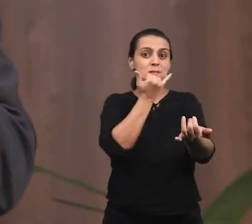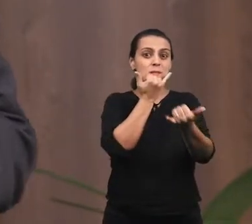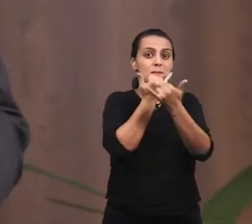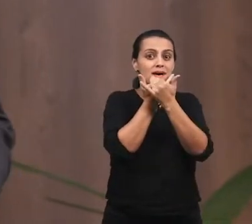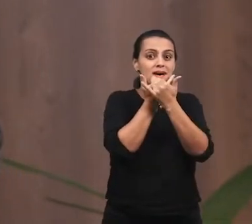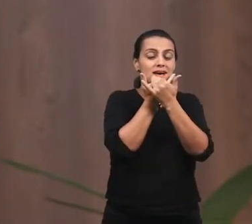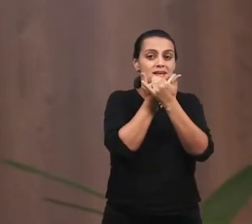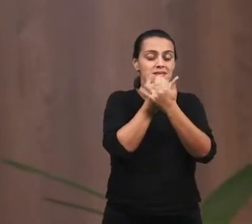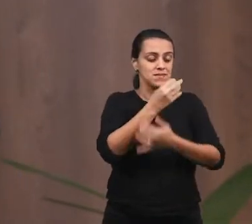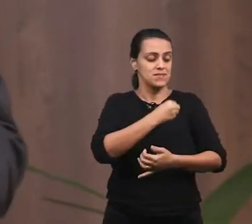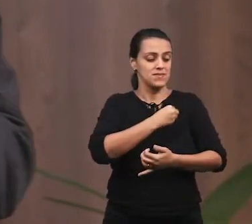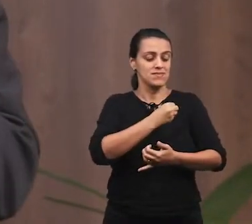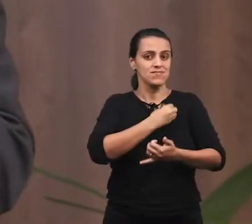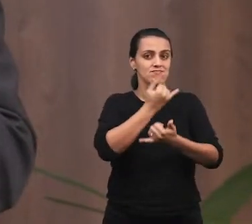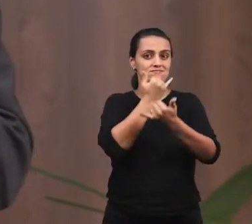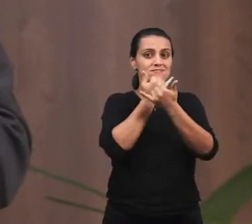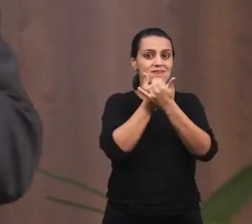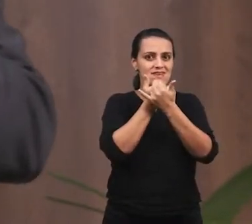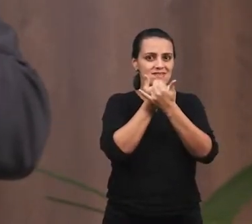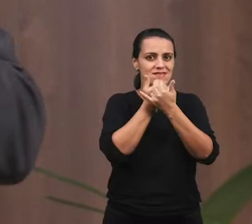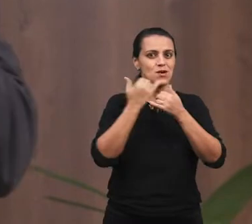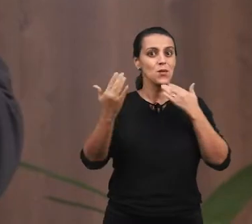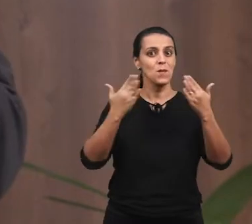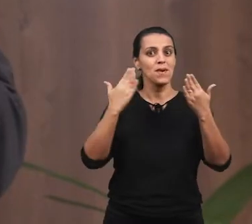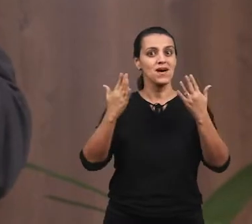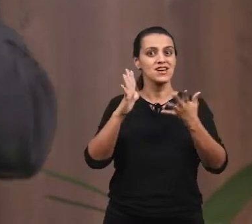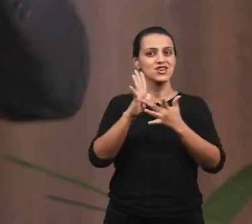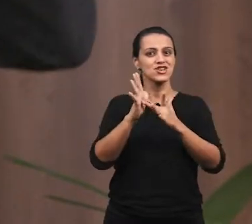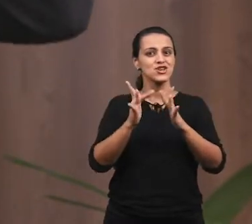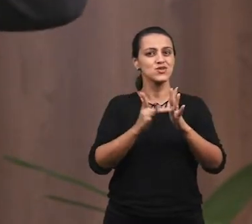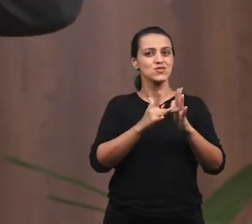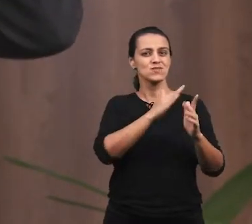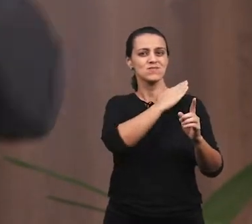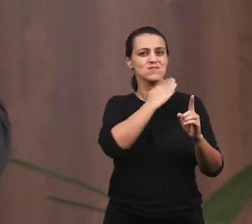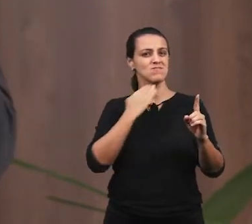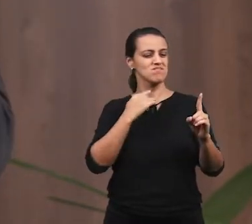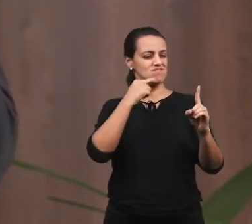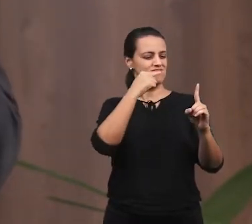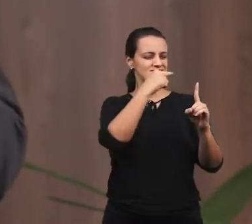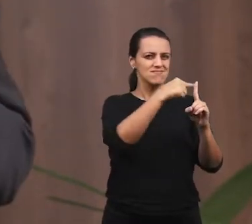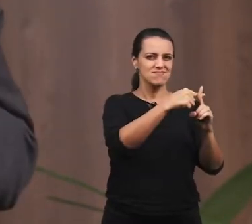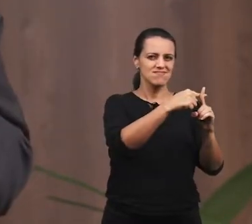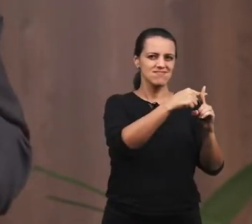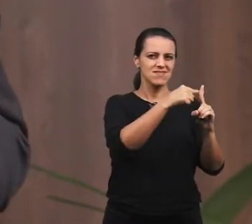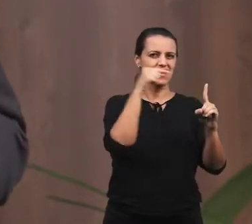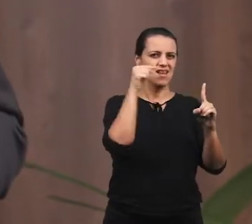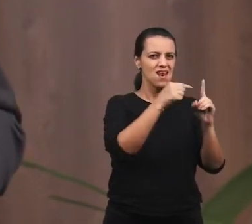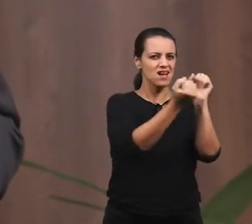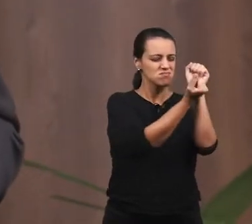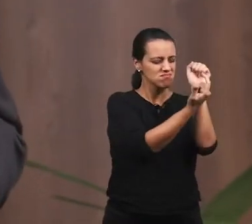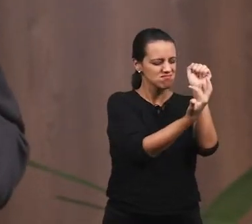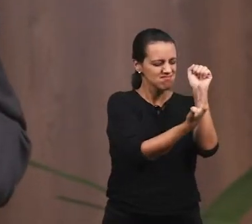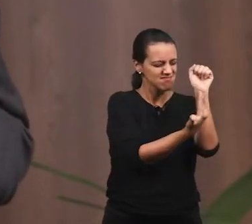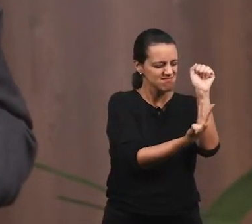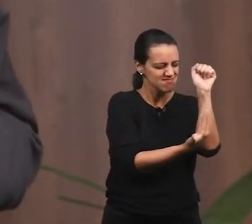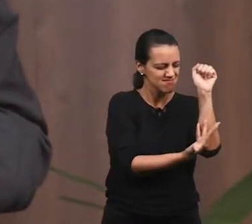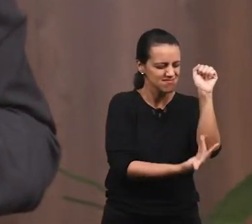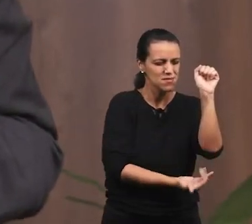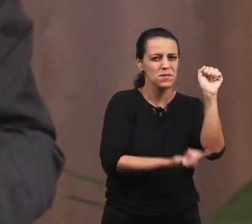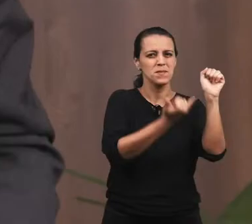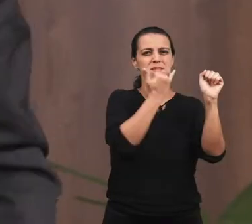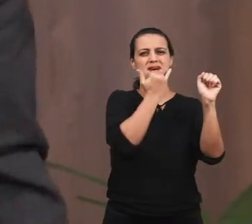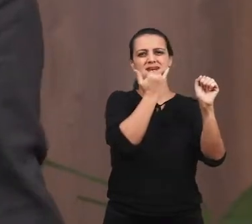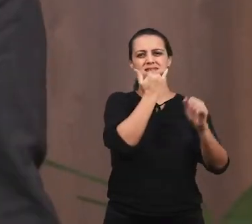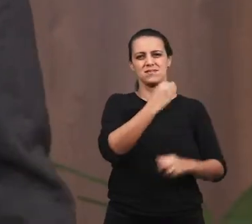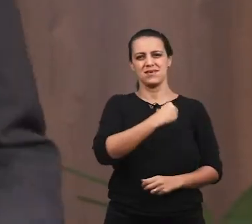Алтарь, этот жертвенник, пророчески указывает на крест Голгофский, где Господь Иисус пролил свою кровь,